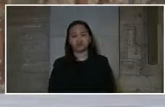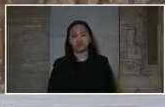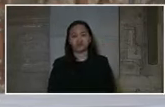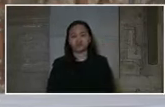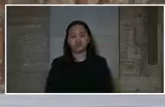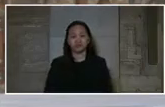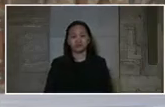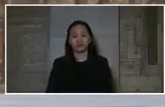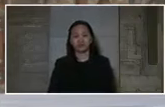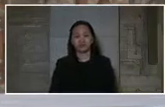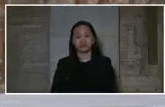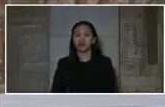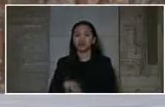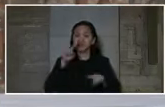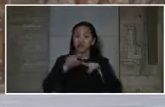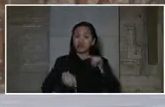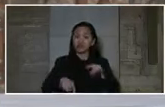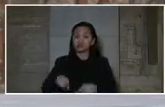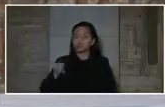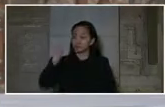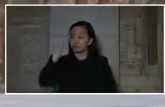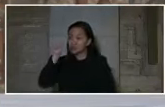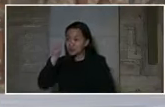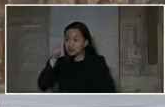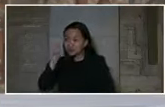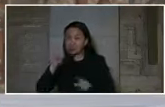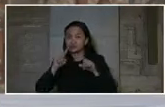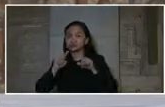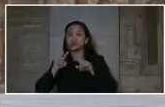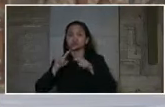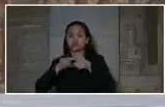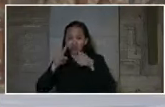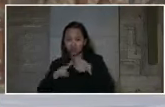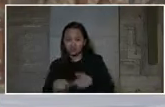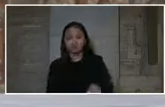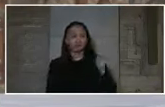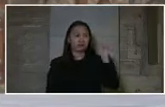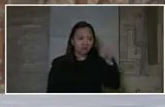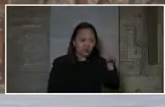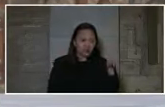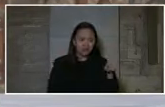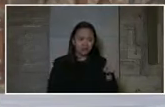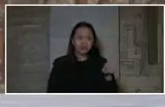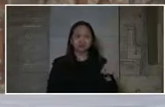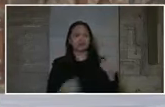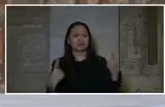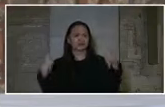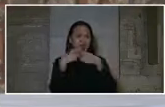Hindi pwedeng umuo ka, pagkatapos umuo ka pa rin dito. Gulo yon.